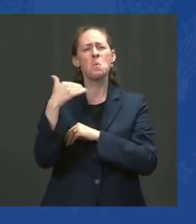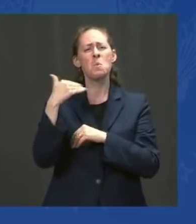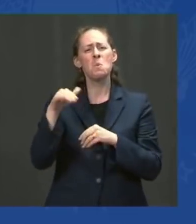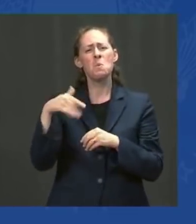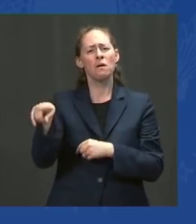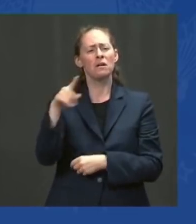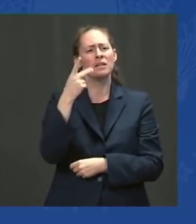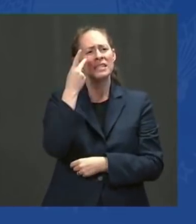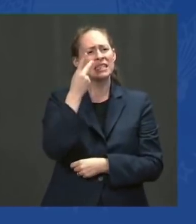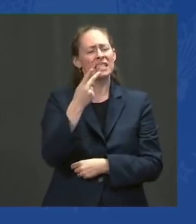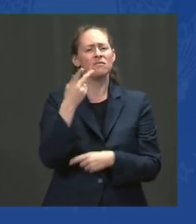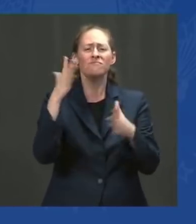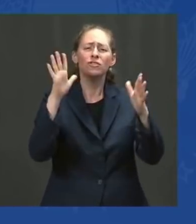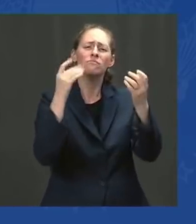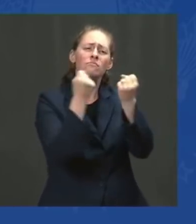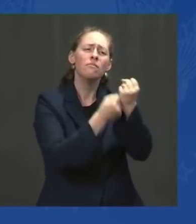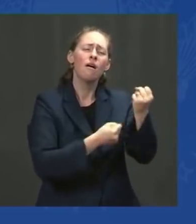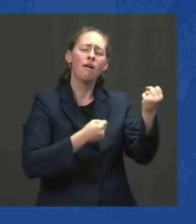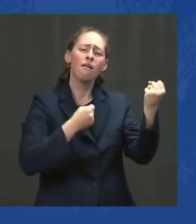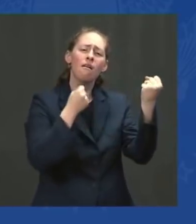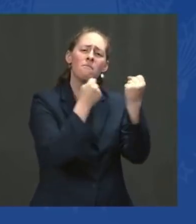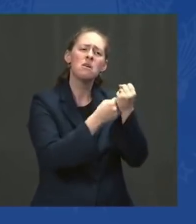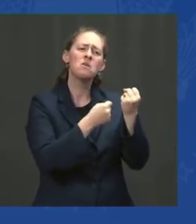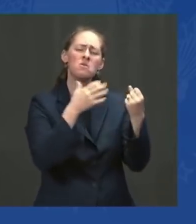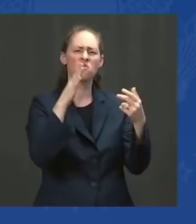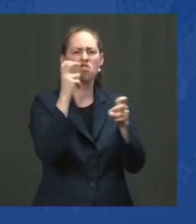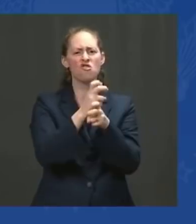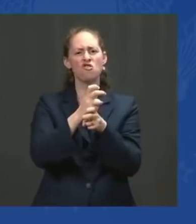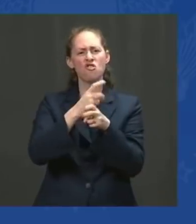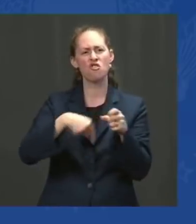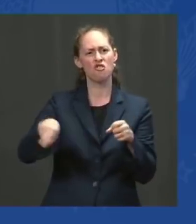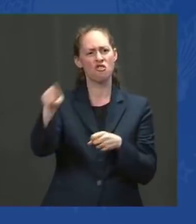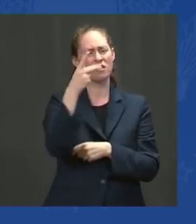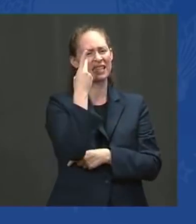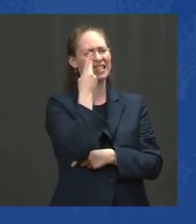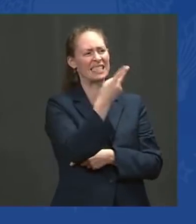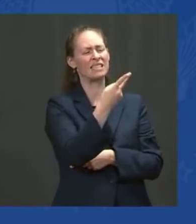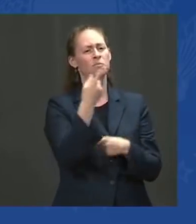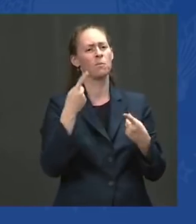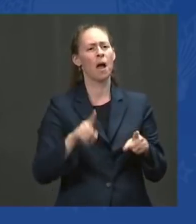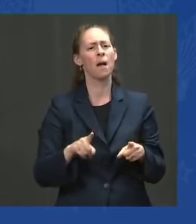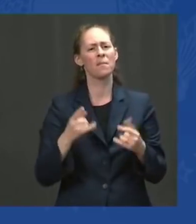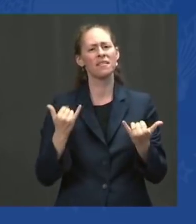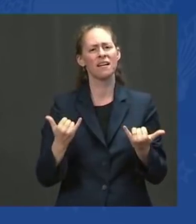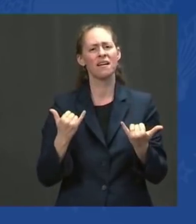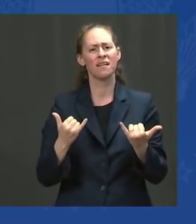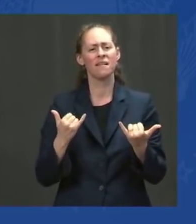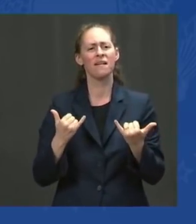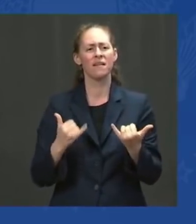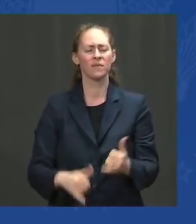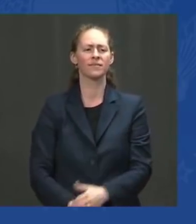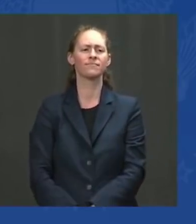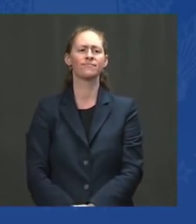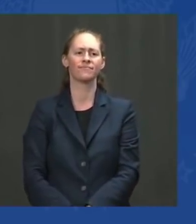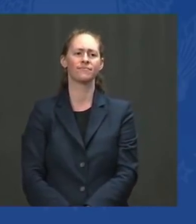这在各种各样的场景里面，比如说我们看到照片、看到各种这个电视图